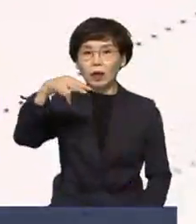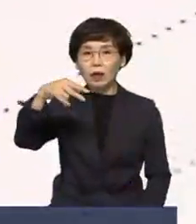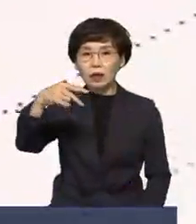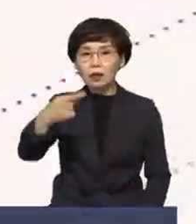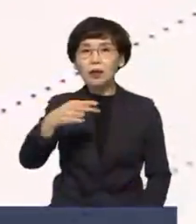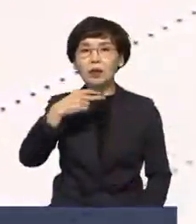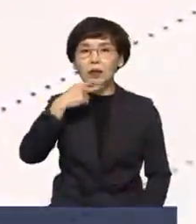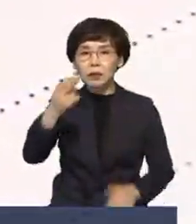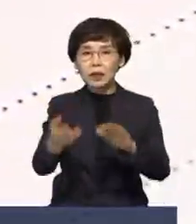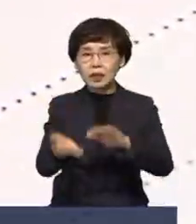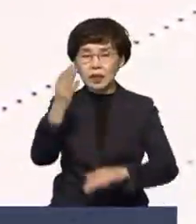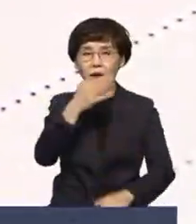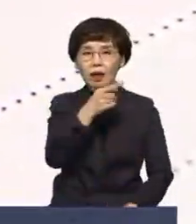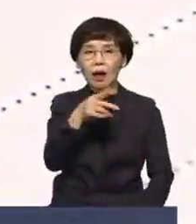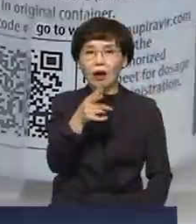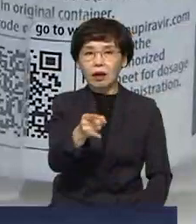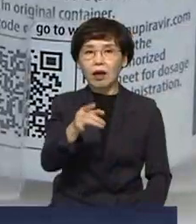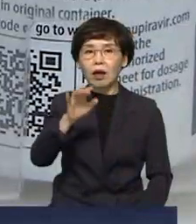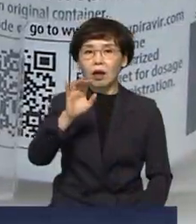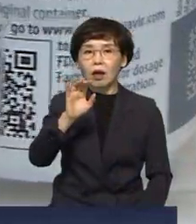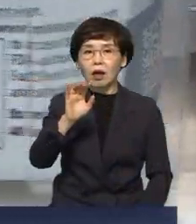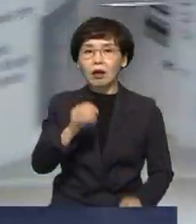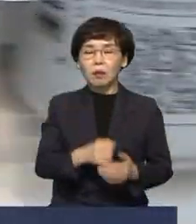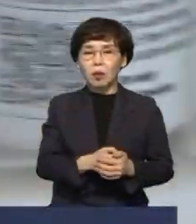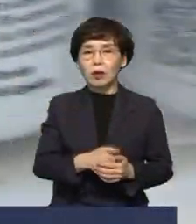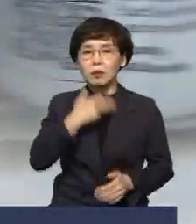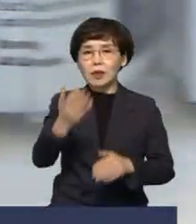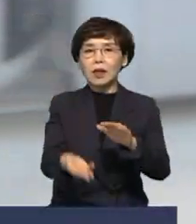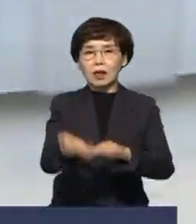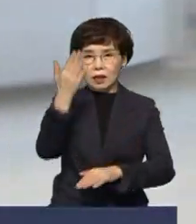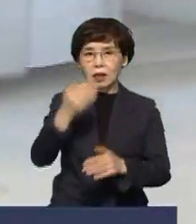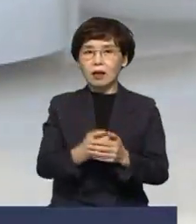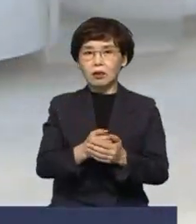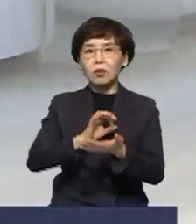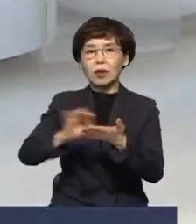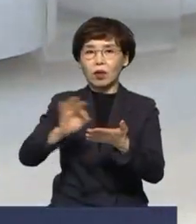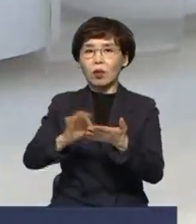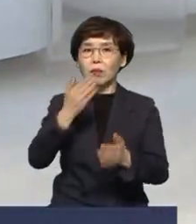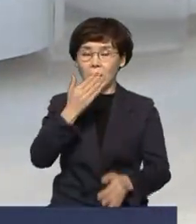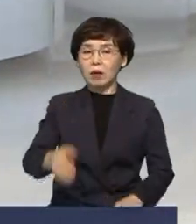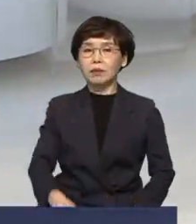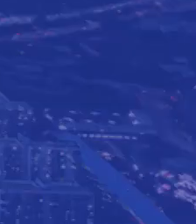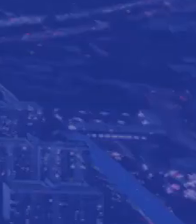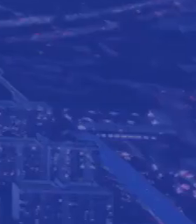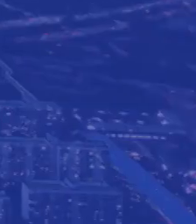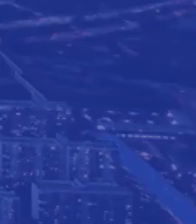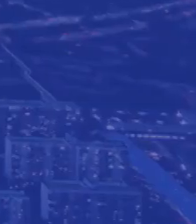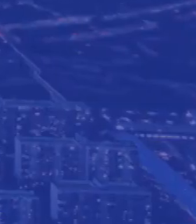라게브리오는 18세 이상으로 처방 범위가 확대됩니다. SBS 박지현입니다.